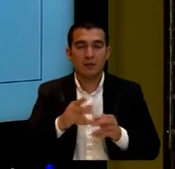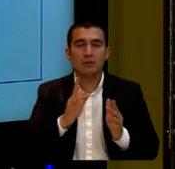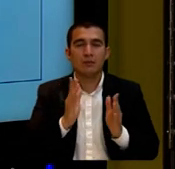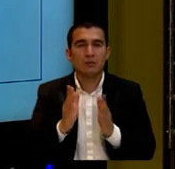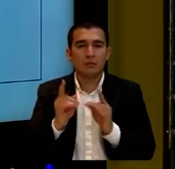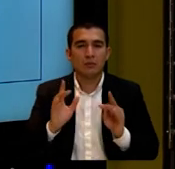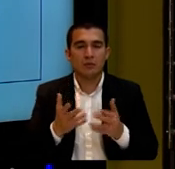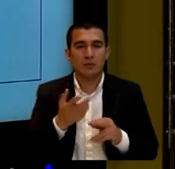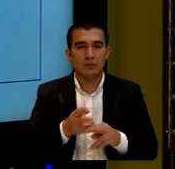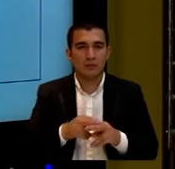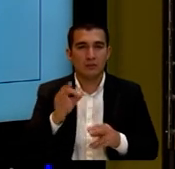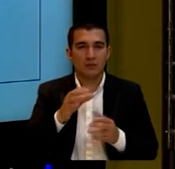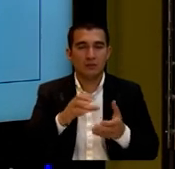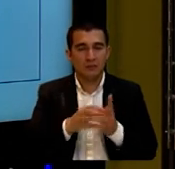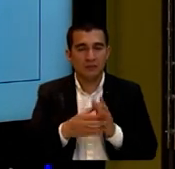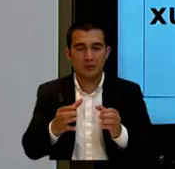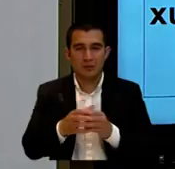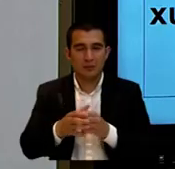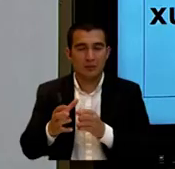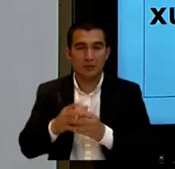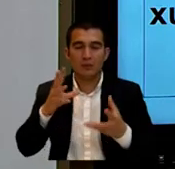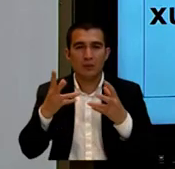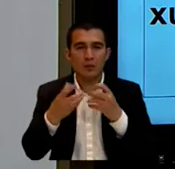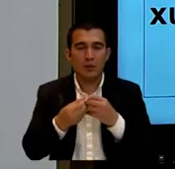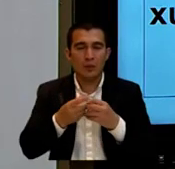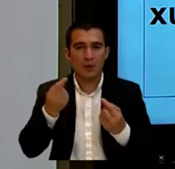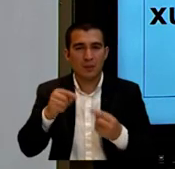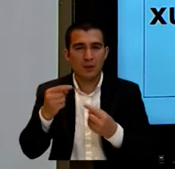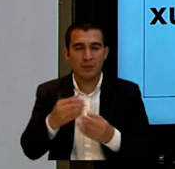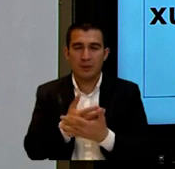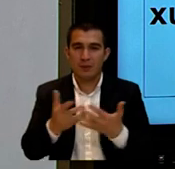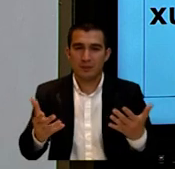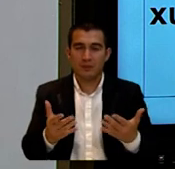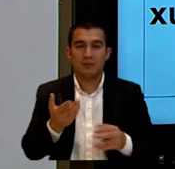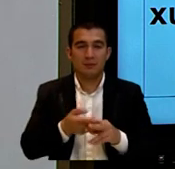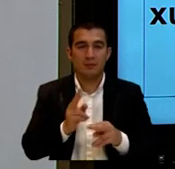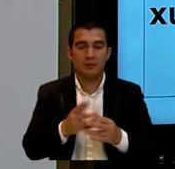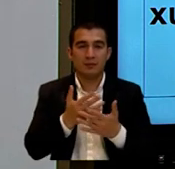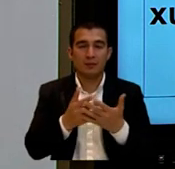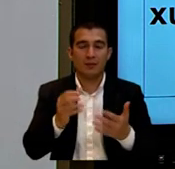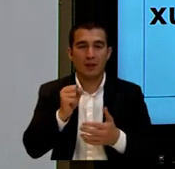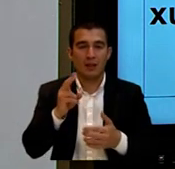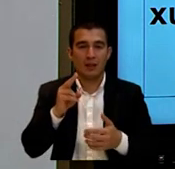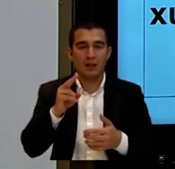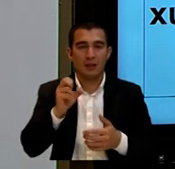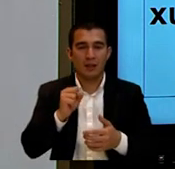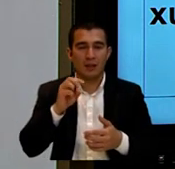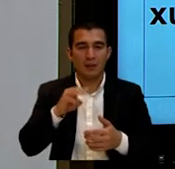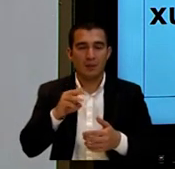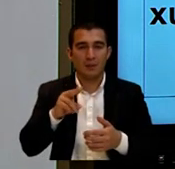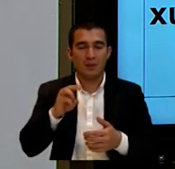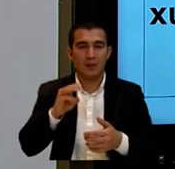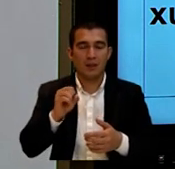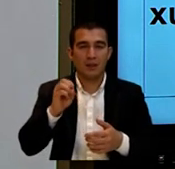сүніф, типлерді ұмуми масланыш күзәтіладыған болсақ, Үді әді Әдіптәтселердейсе, қайваныд